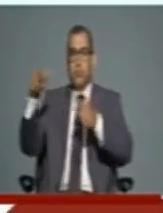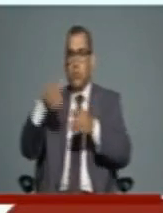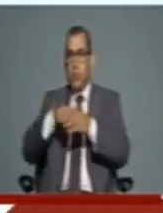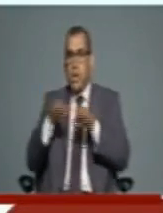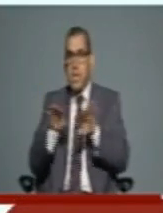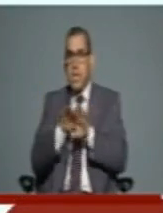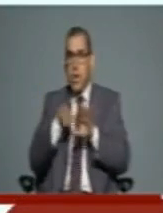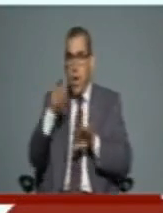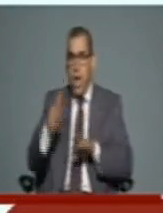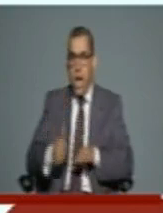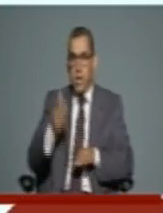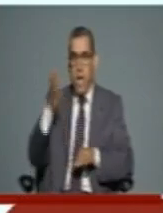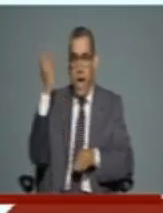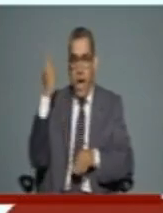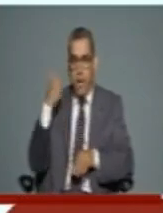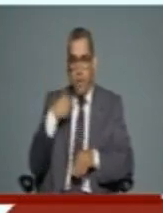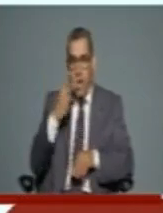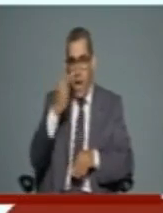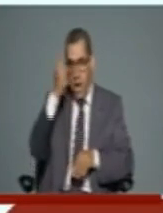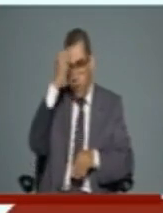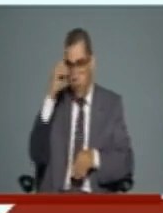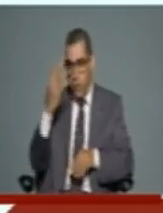كان عندنا في 2014